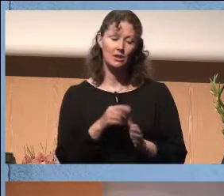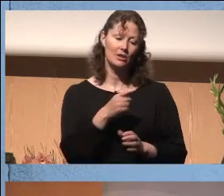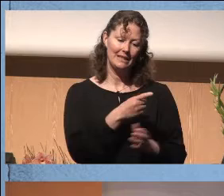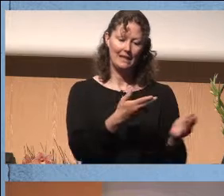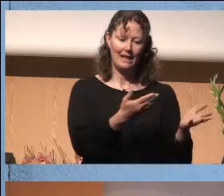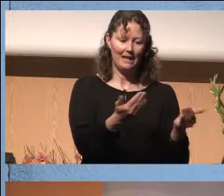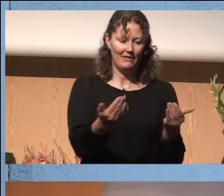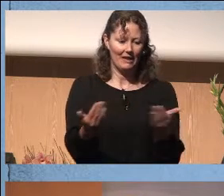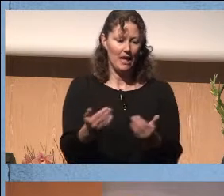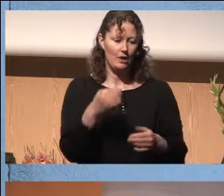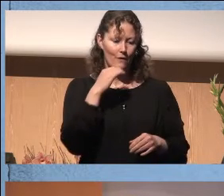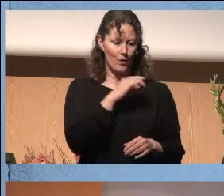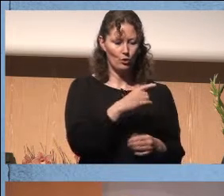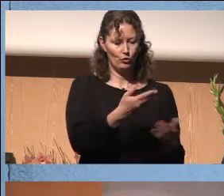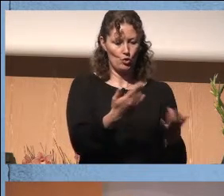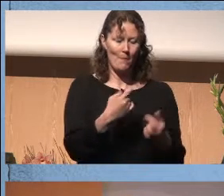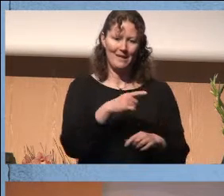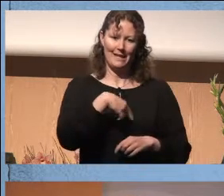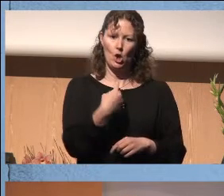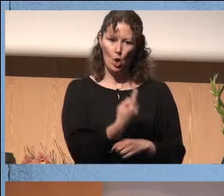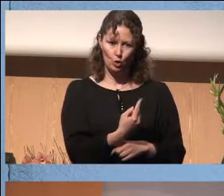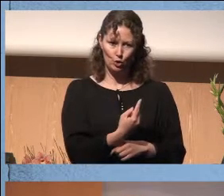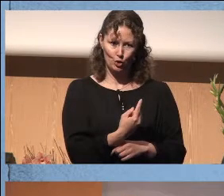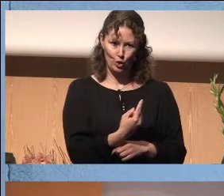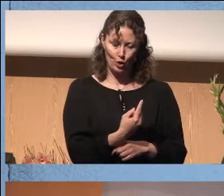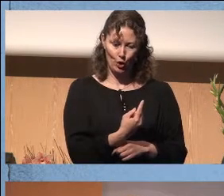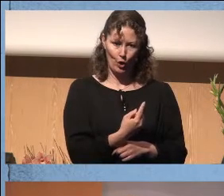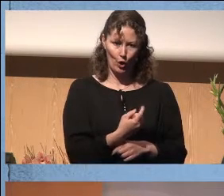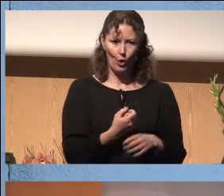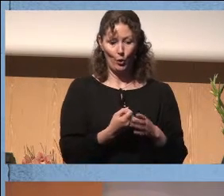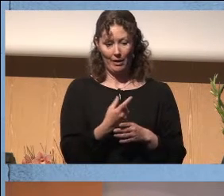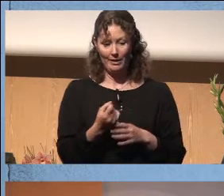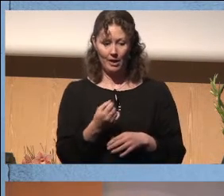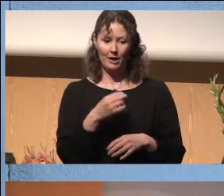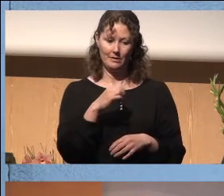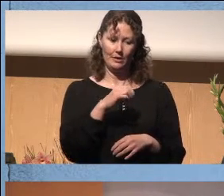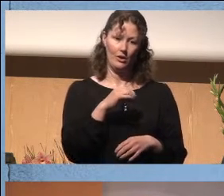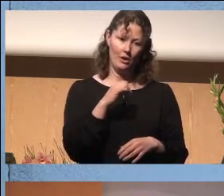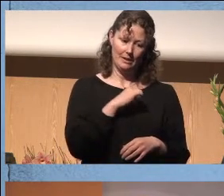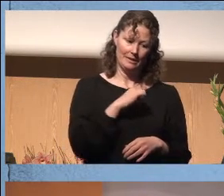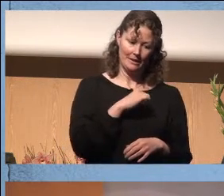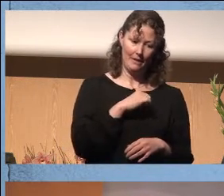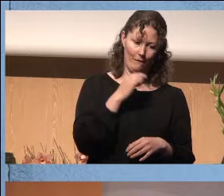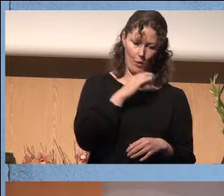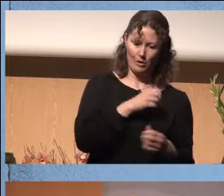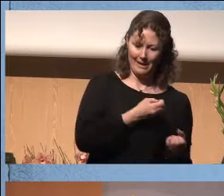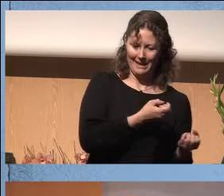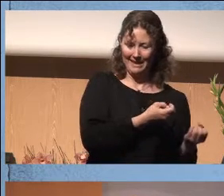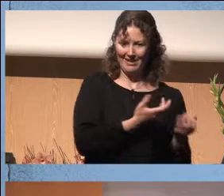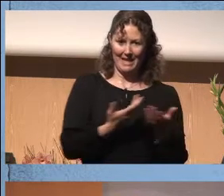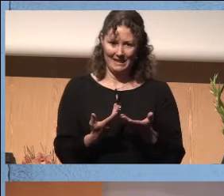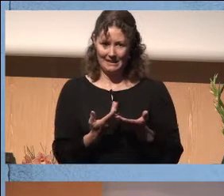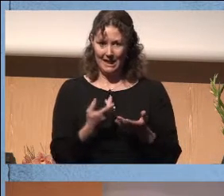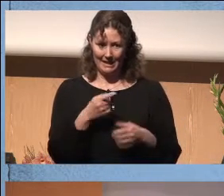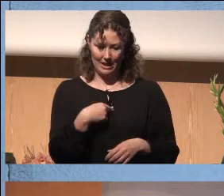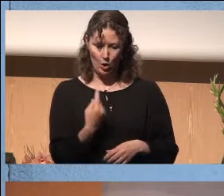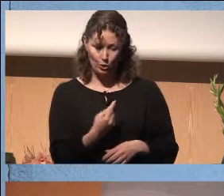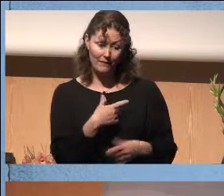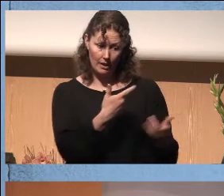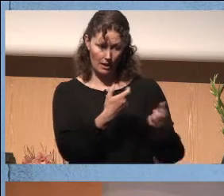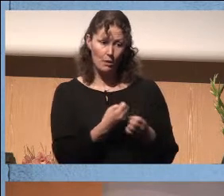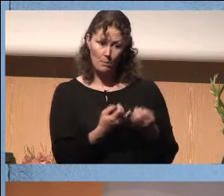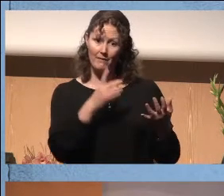folk til å komme til oss, og folk hender at folk inviterer seg til oss, og vi tar imot så mange vi